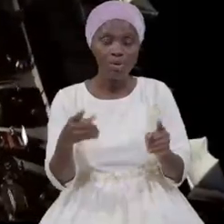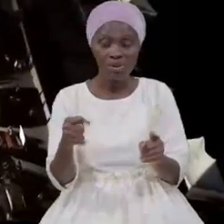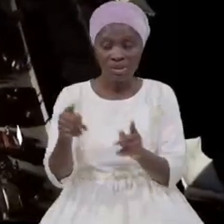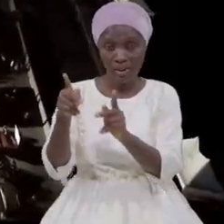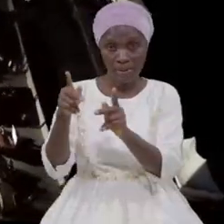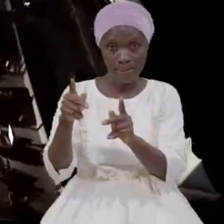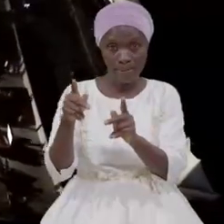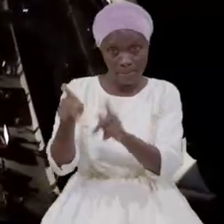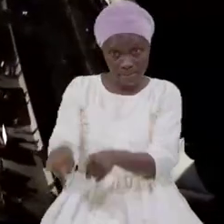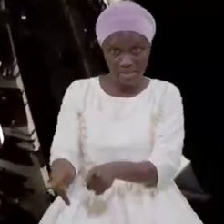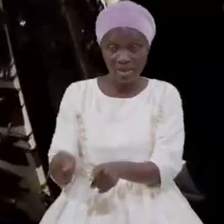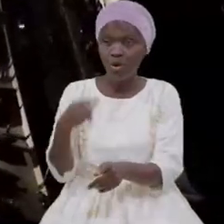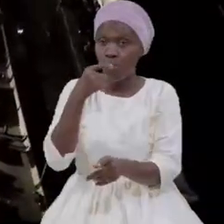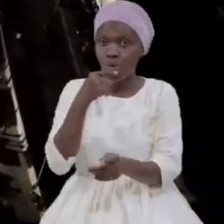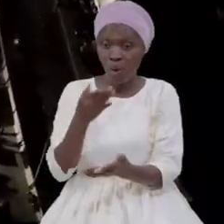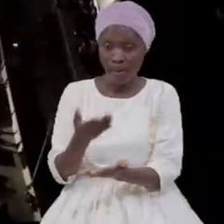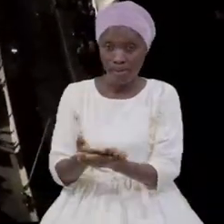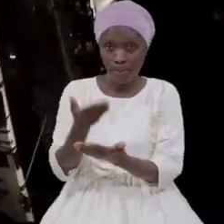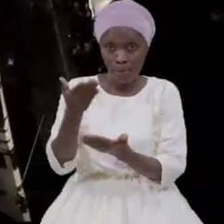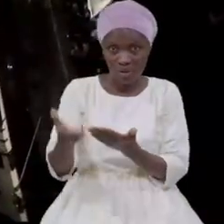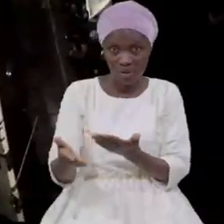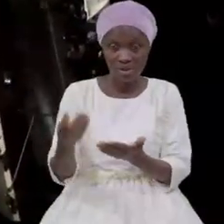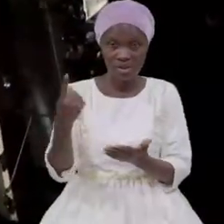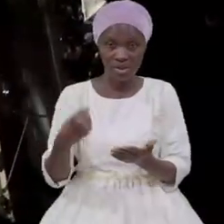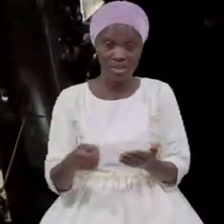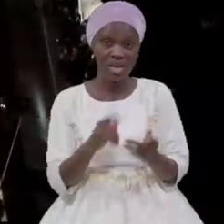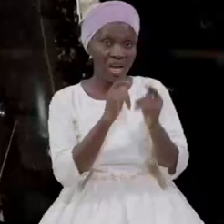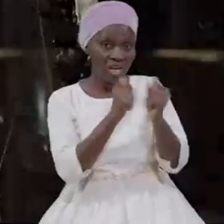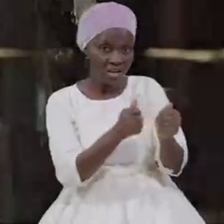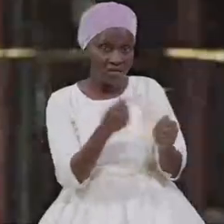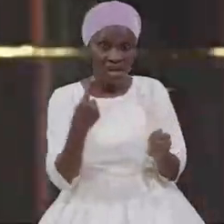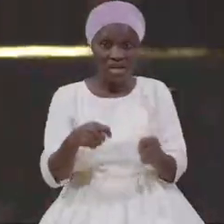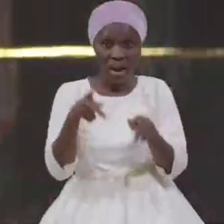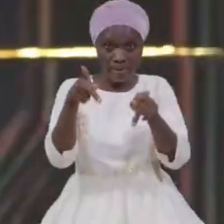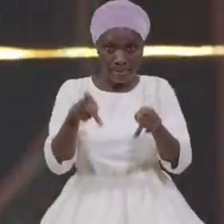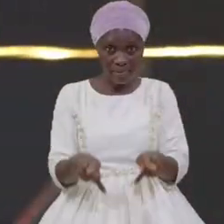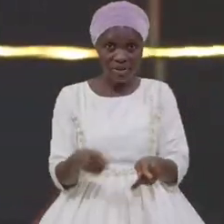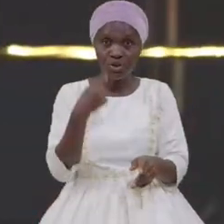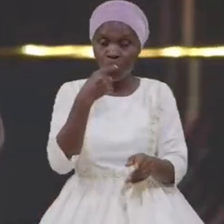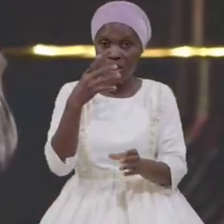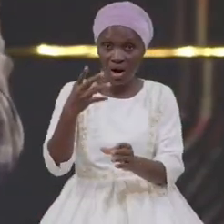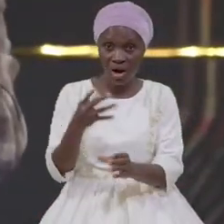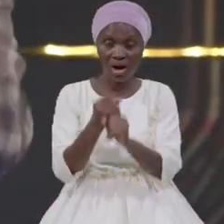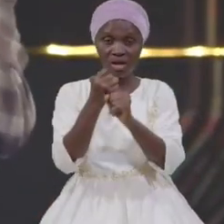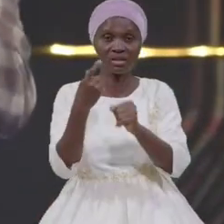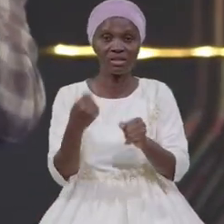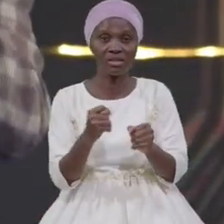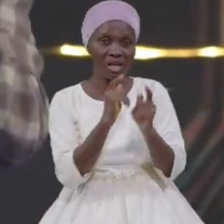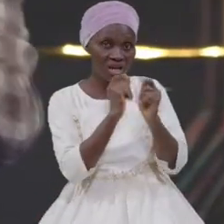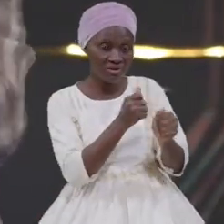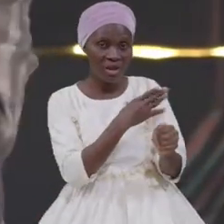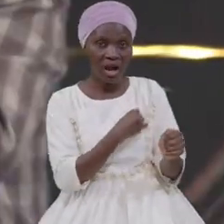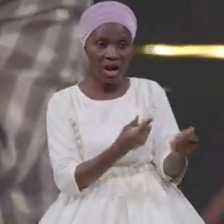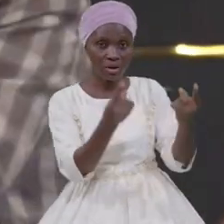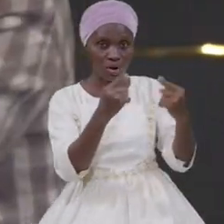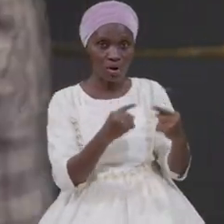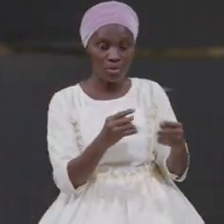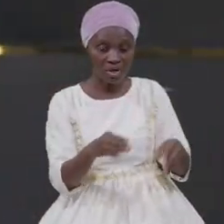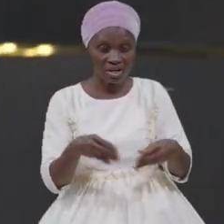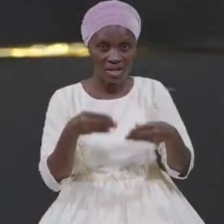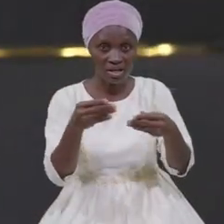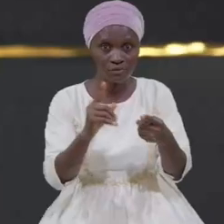personne qui a acheté le cadeau, la personne qui vous a acquis le cadeau pour vous le